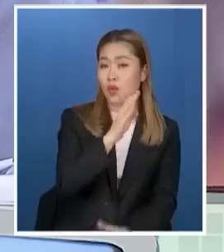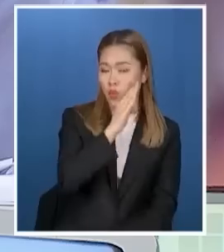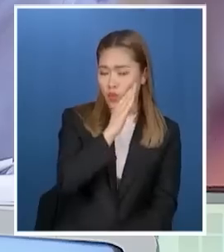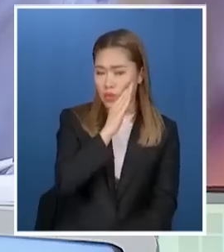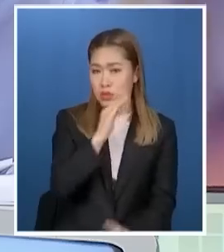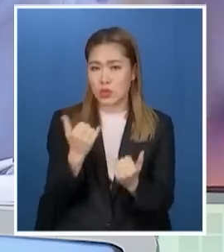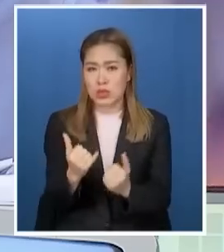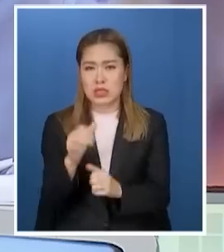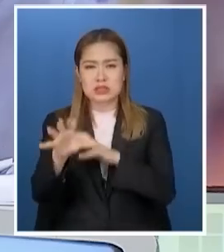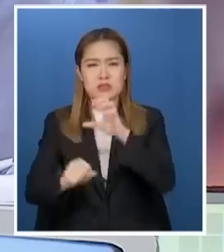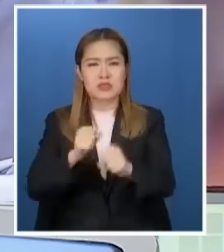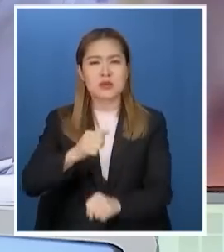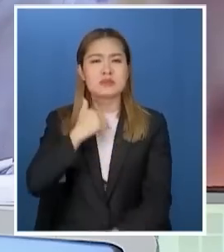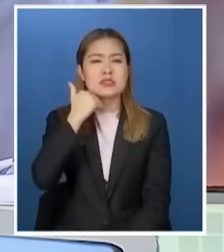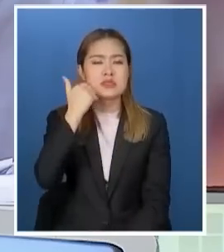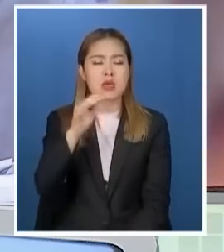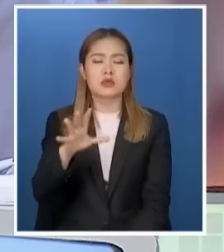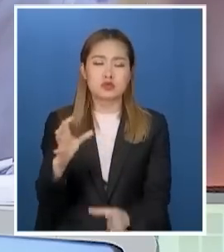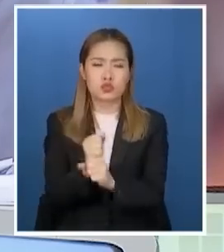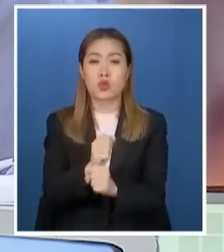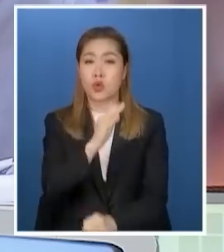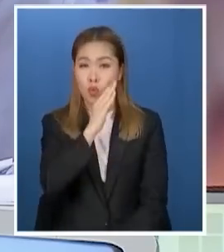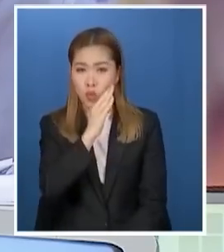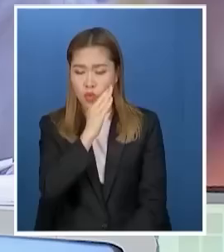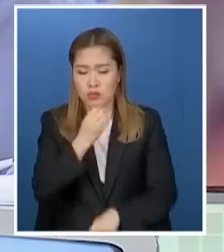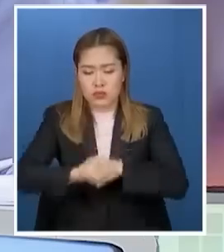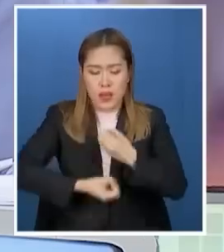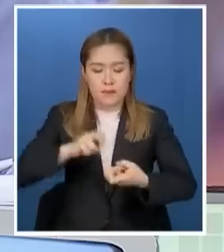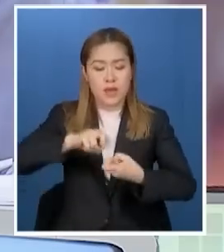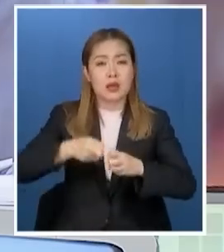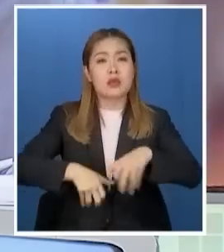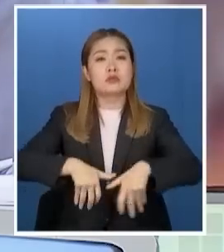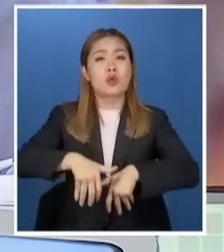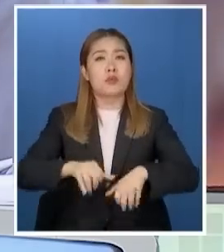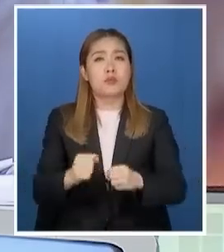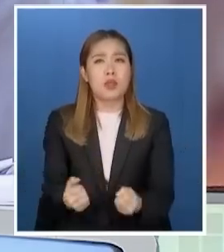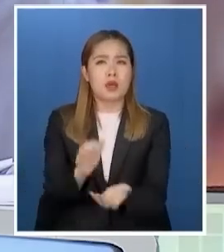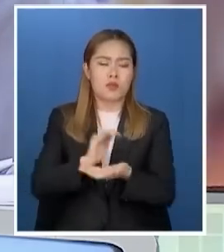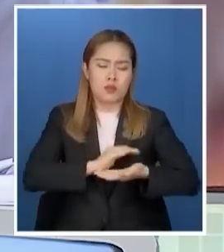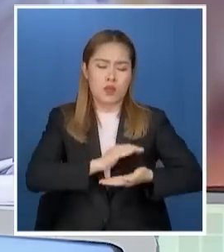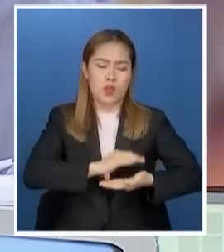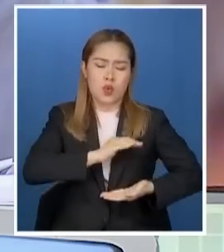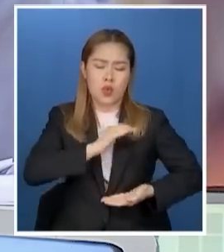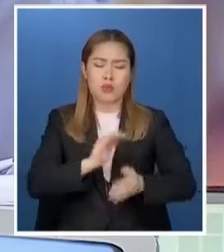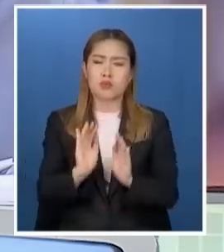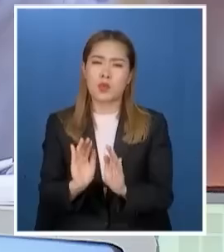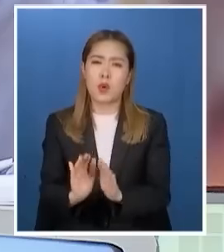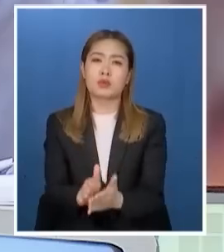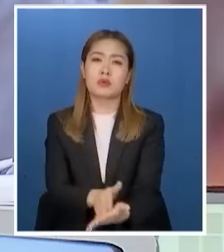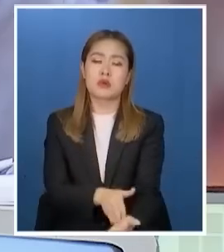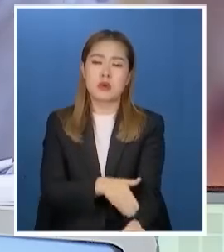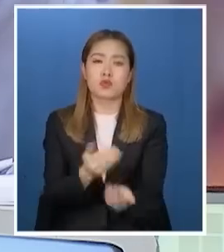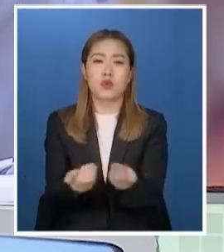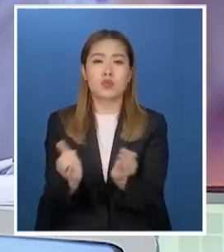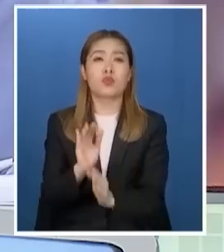นะจนเข้าเครื่องจับเท็จเครื่องจับเท็จผลก็ออกมาเป็นอย่างนั้นมันสะท้อนจากปัญหาสังคมที่สะสมหมักหมมกันมานานนะส